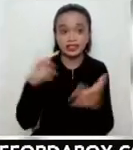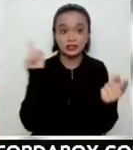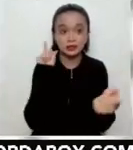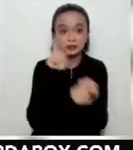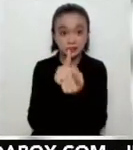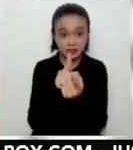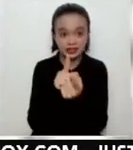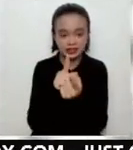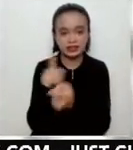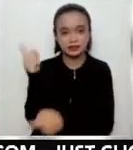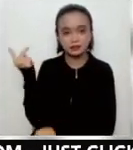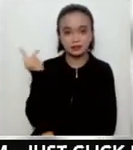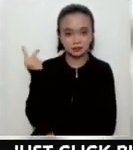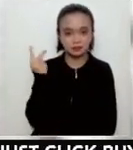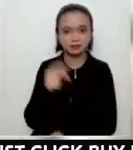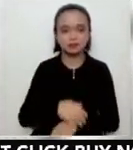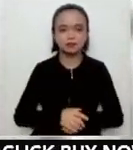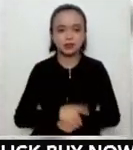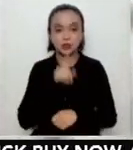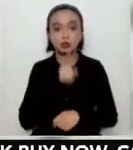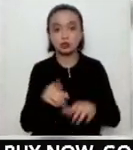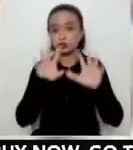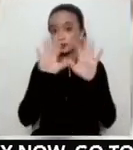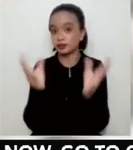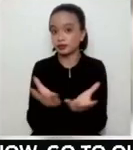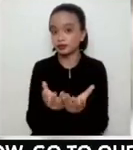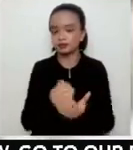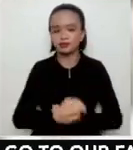world. Hanap na kita.